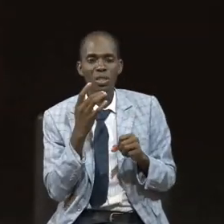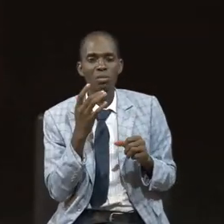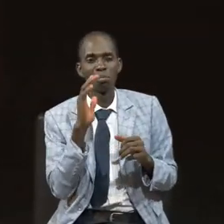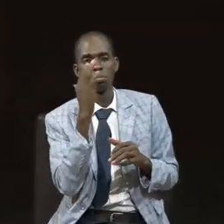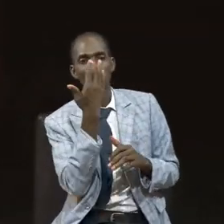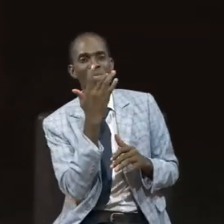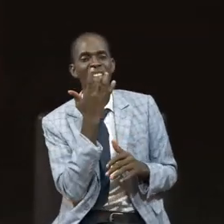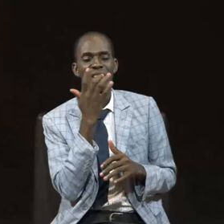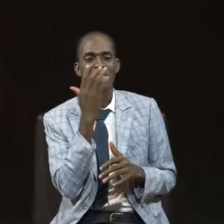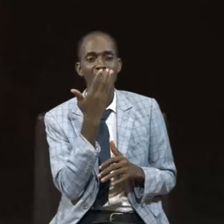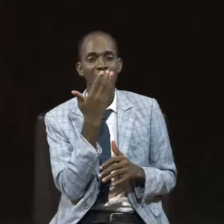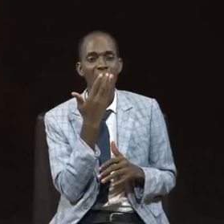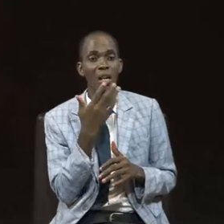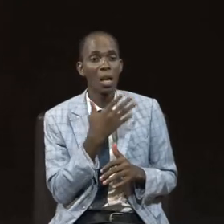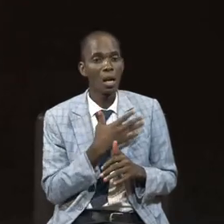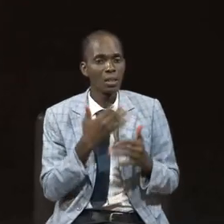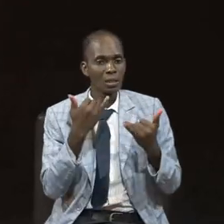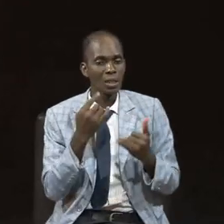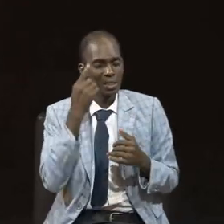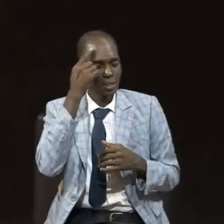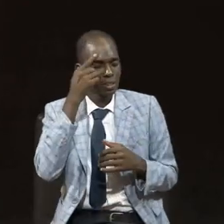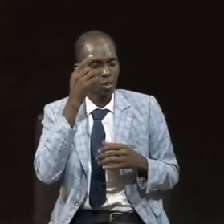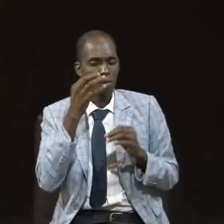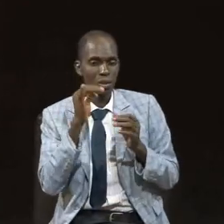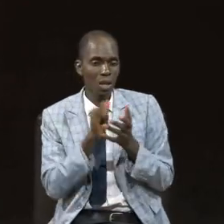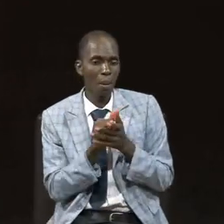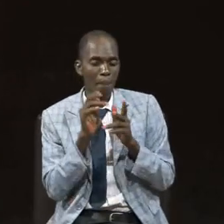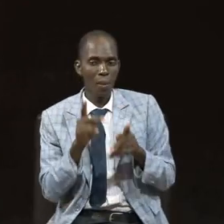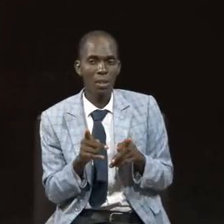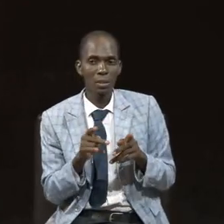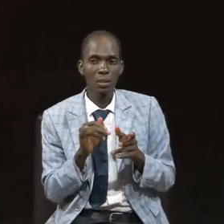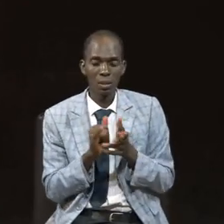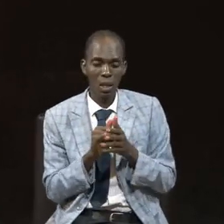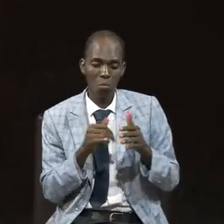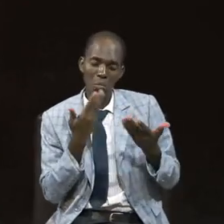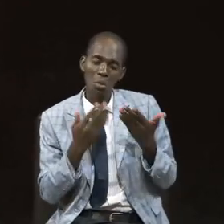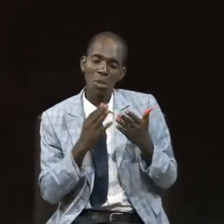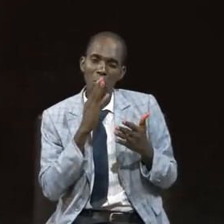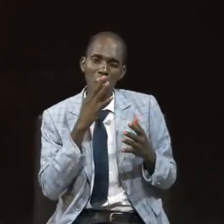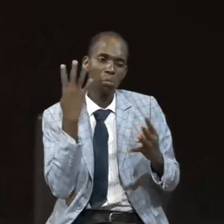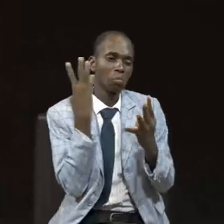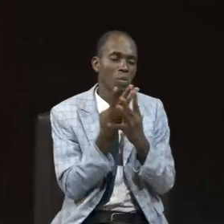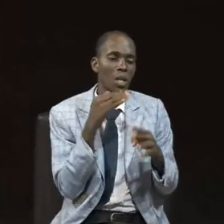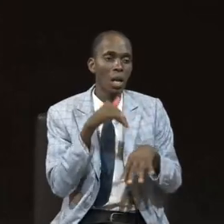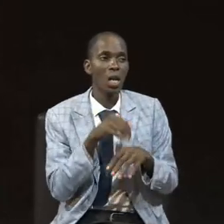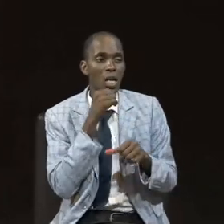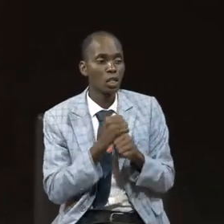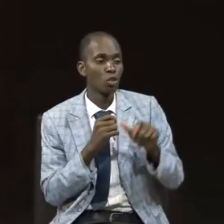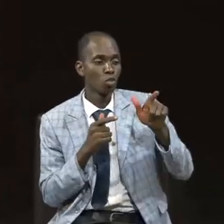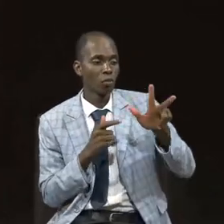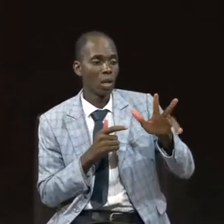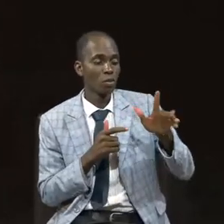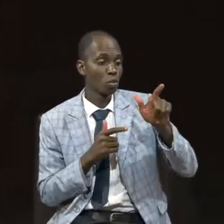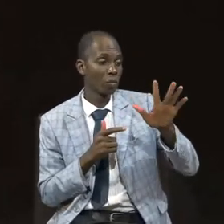pas permis de se mirer. Pensez à quelqu'un qui entre là-bas à l'âge de 25 ans et qui est